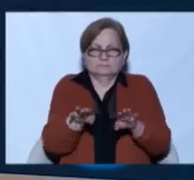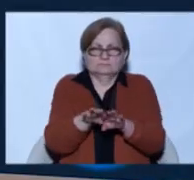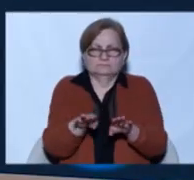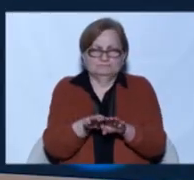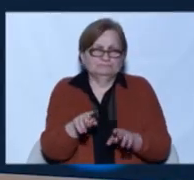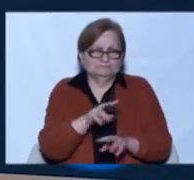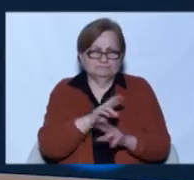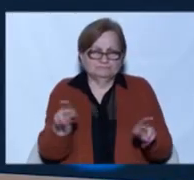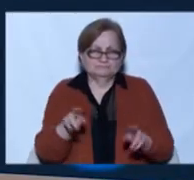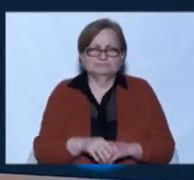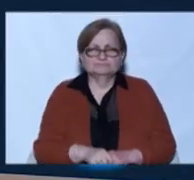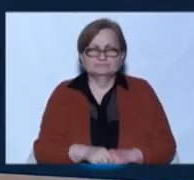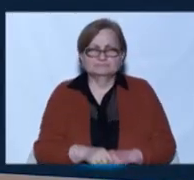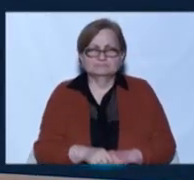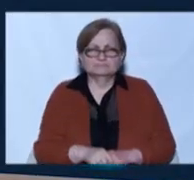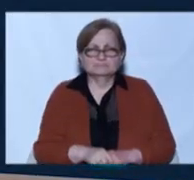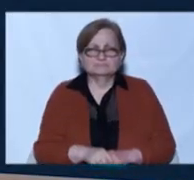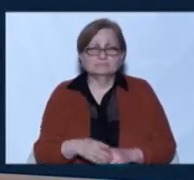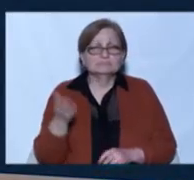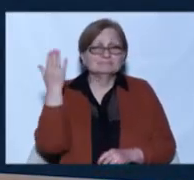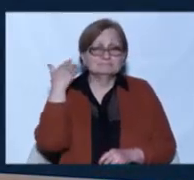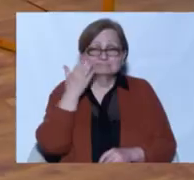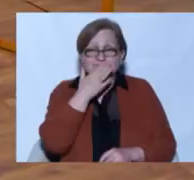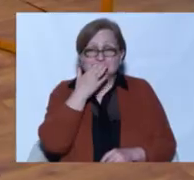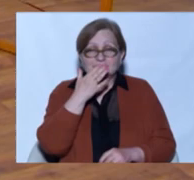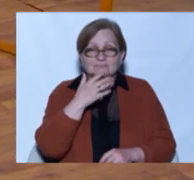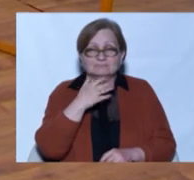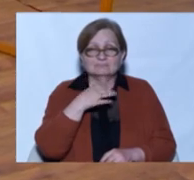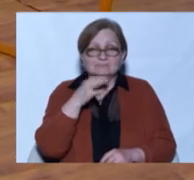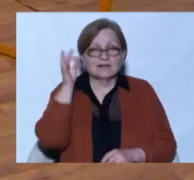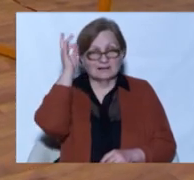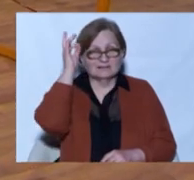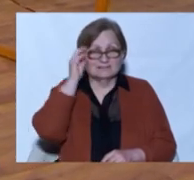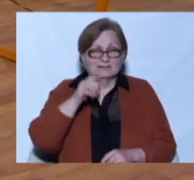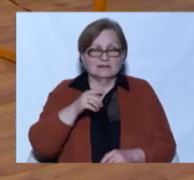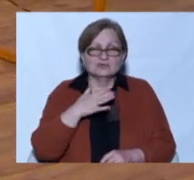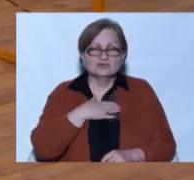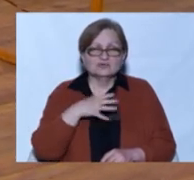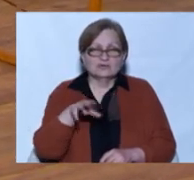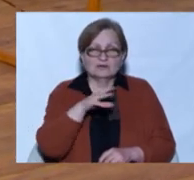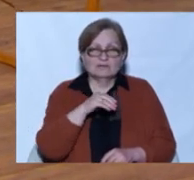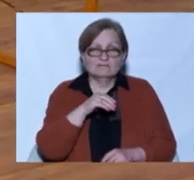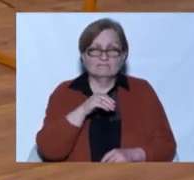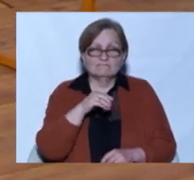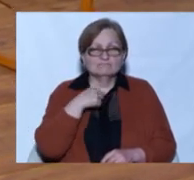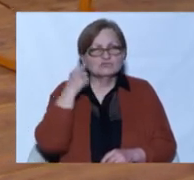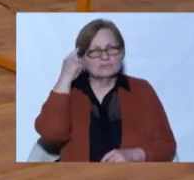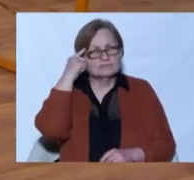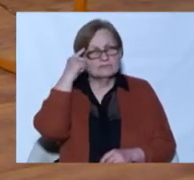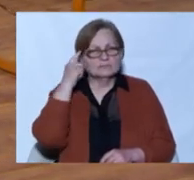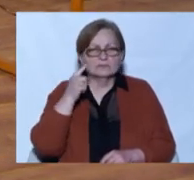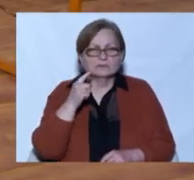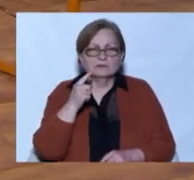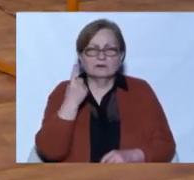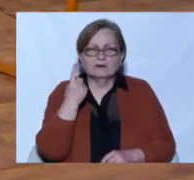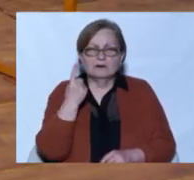როგორც ადამიანები. წინა გაკვეთილს შეგახსენებ, ჩვენ დავფიქრდით